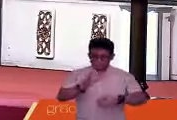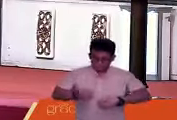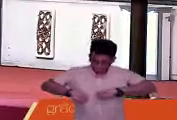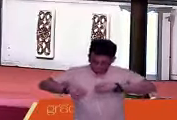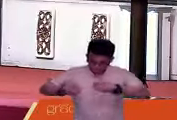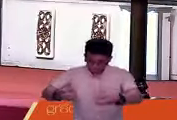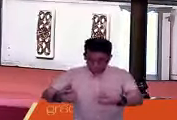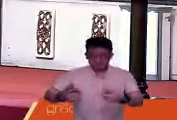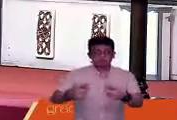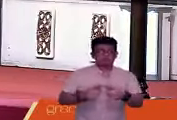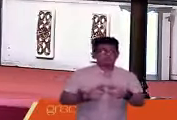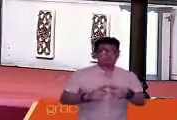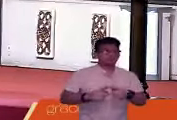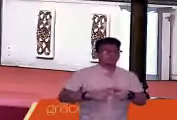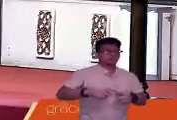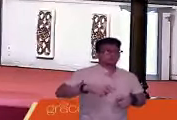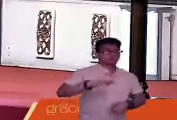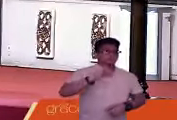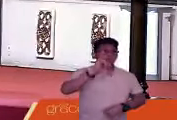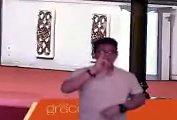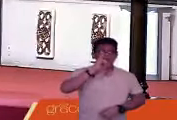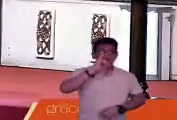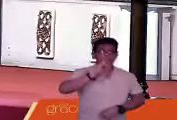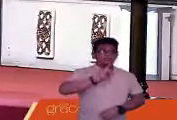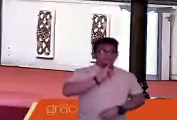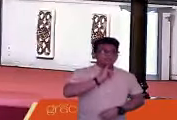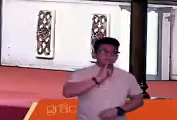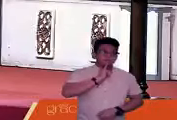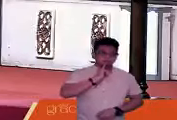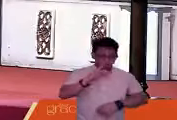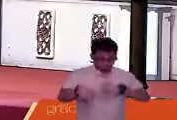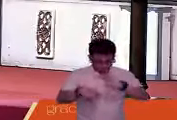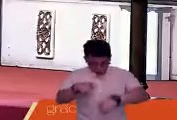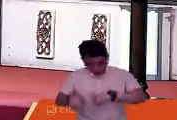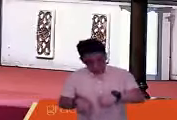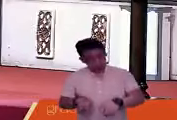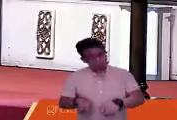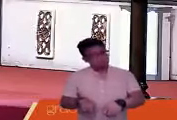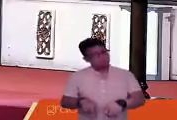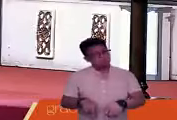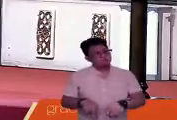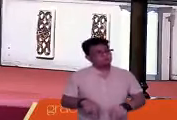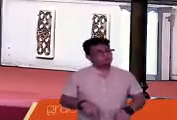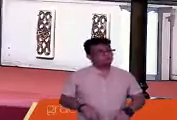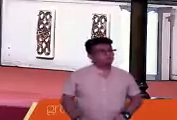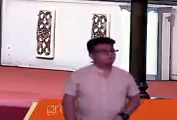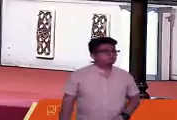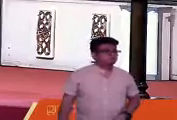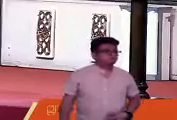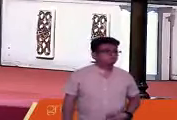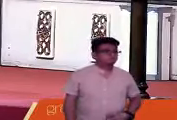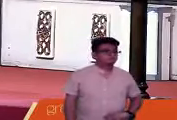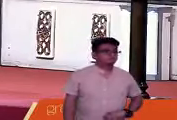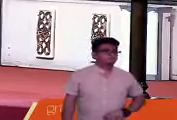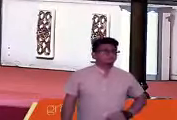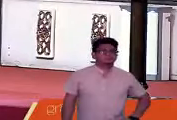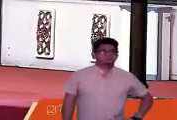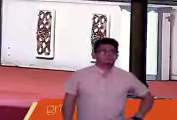In fact, kita dili gani ta qualified, supposed to be a part of the ministry of Jesus